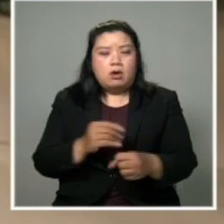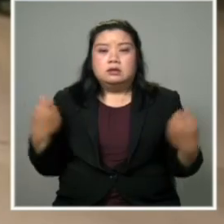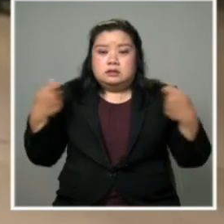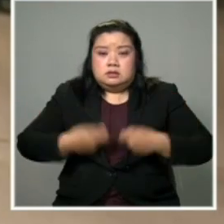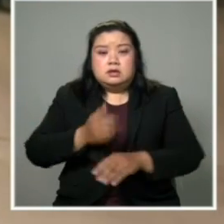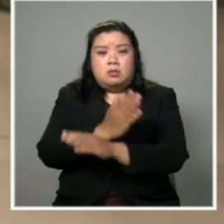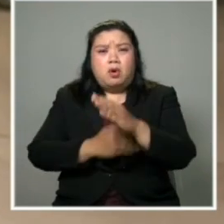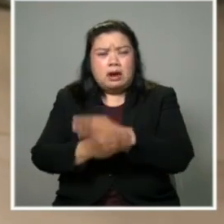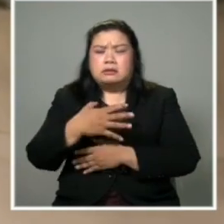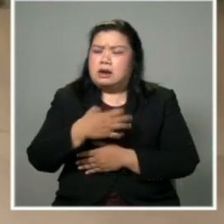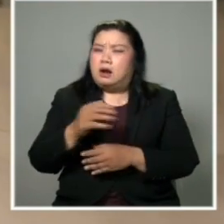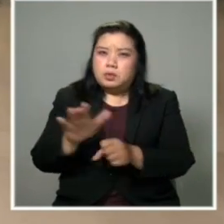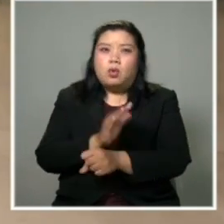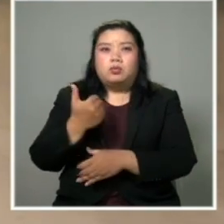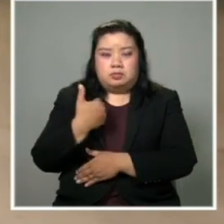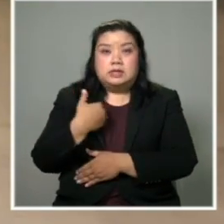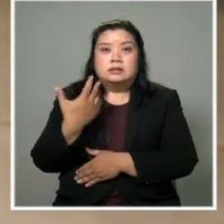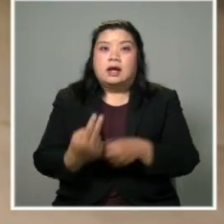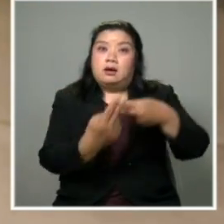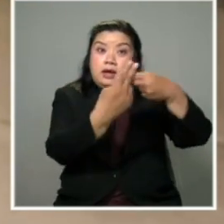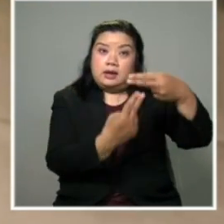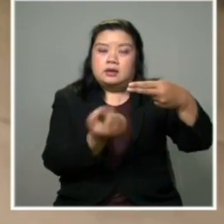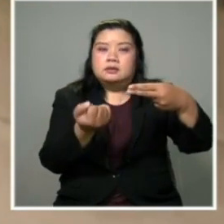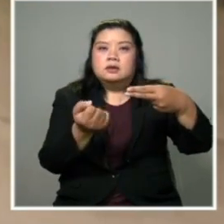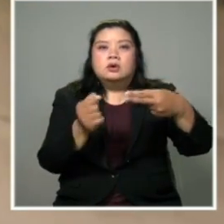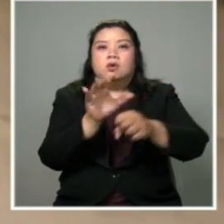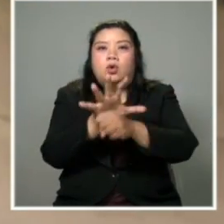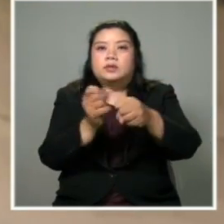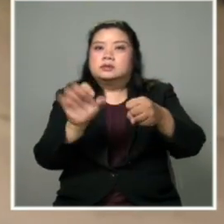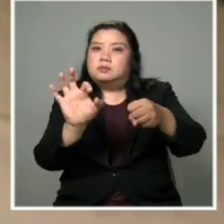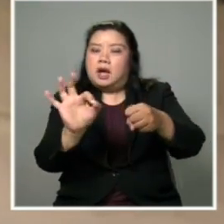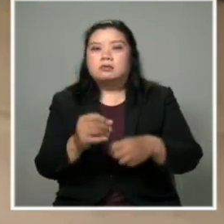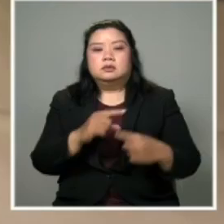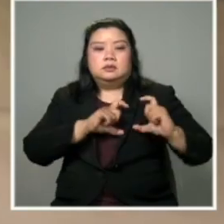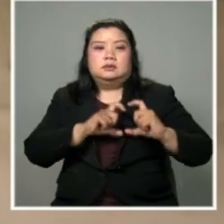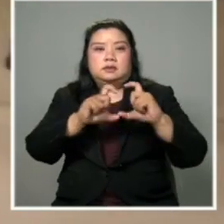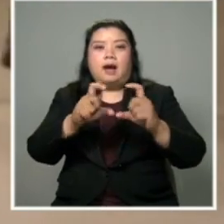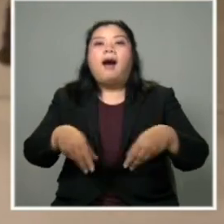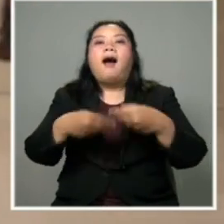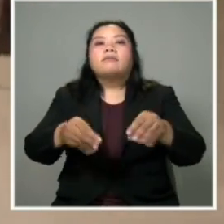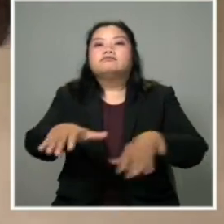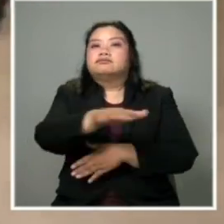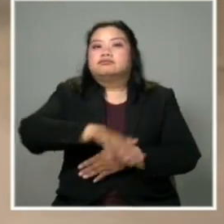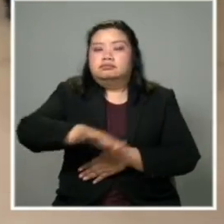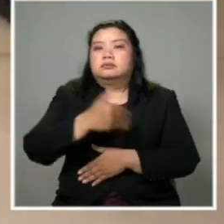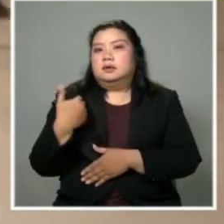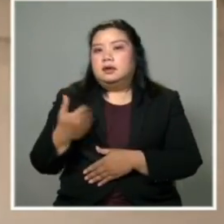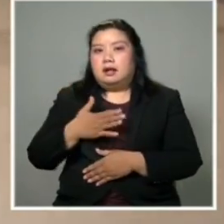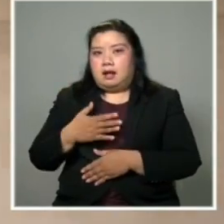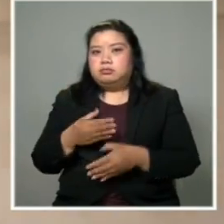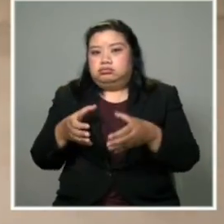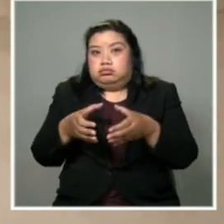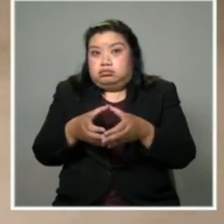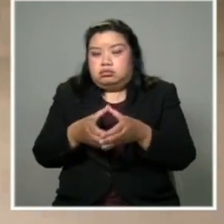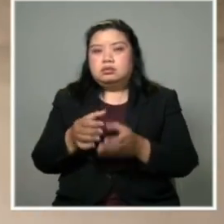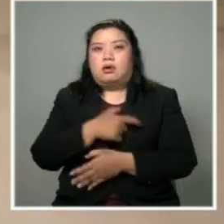พร้อมกับติดแฮชแท็กนะครับแฮชแท็กนั่นก็คือโควิด -19 แฮชแท็กเป็นกำลังใจให้ทุกคนแฮชแท็กทีมทุนกระหม่อม